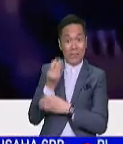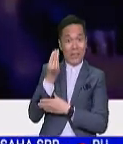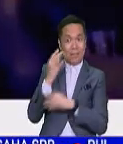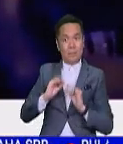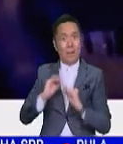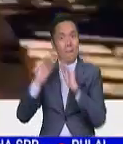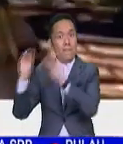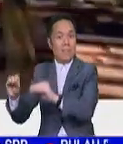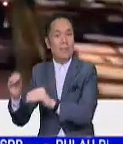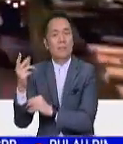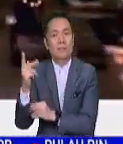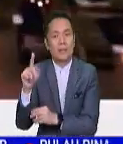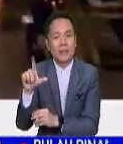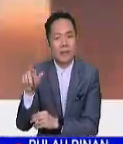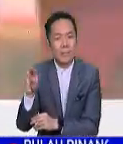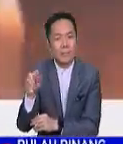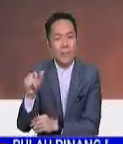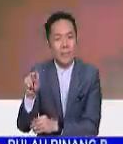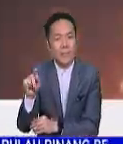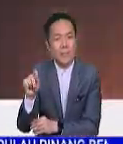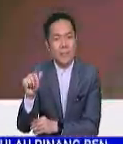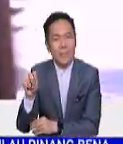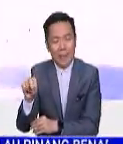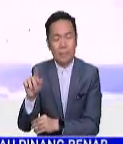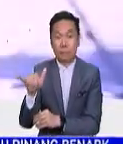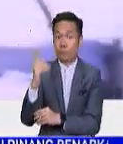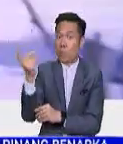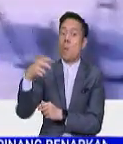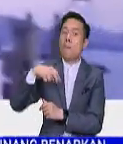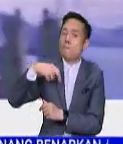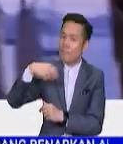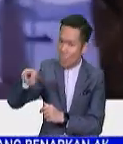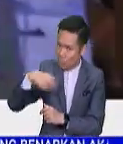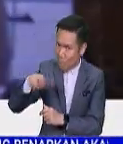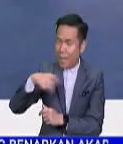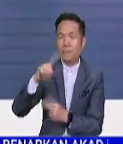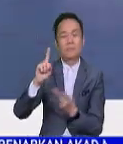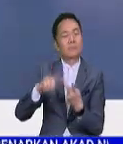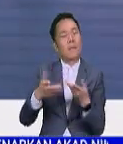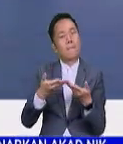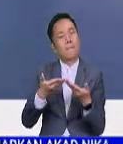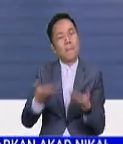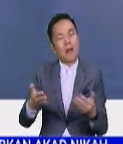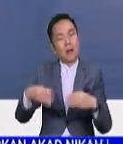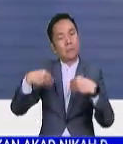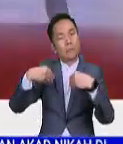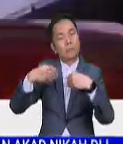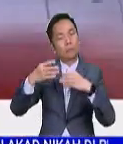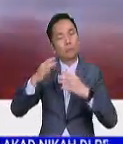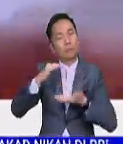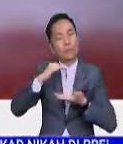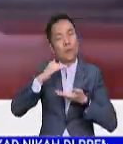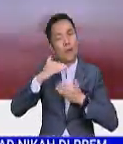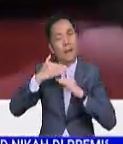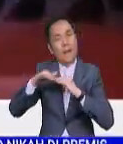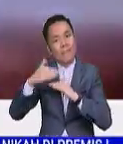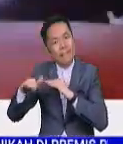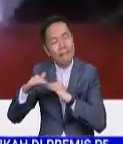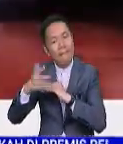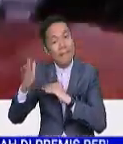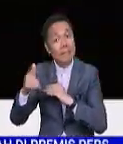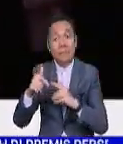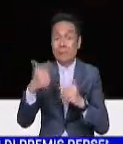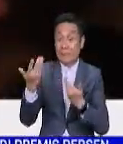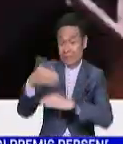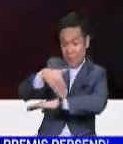juga satu peluang lah juga untuk pengangkutan apa jua Kagok yang diperlukan kali pada luar negara